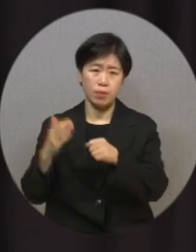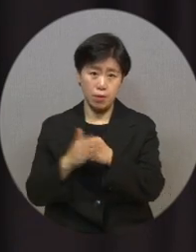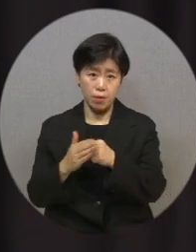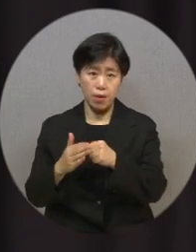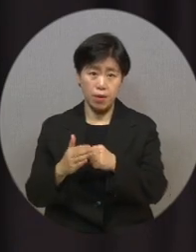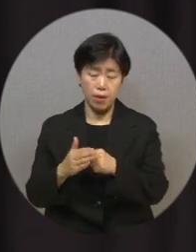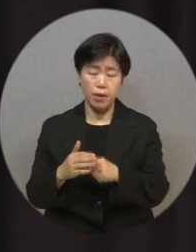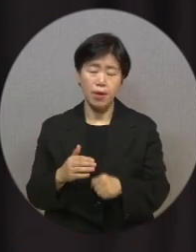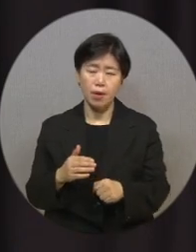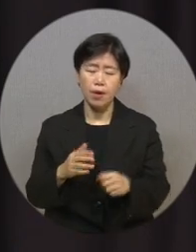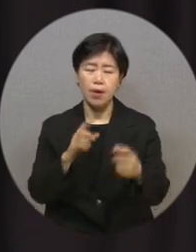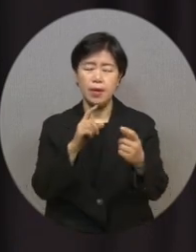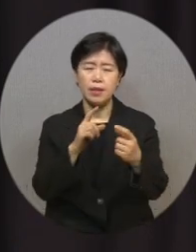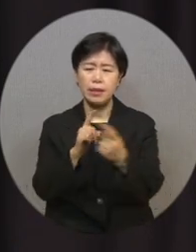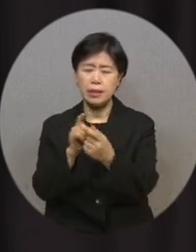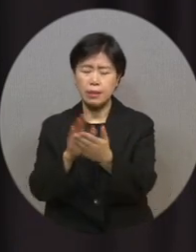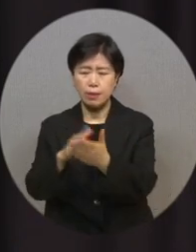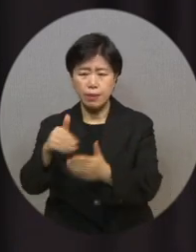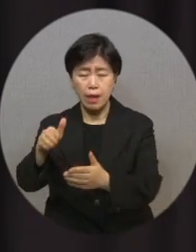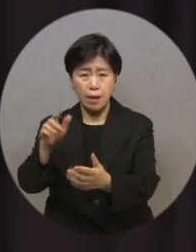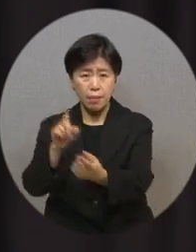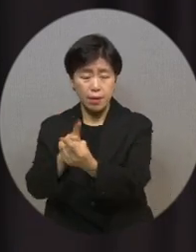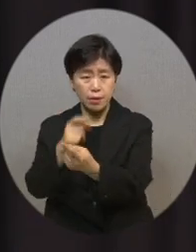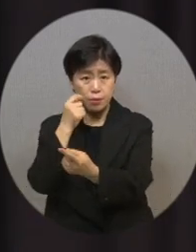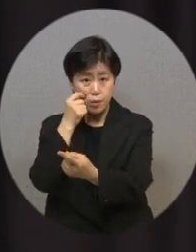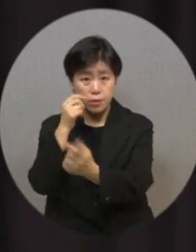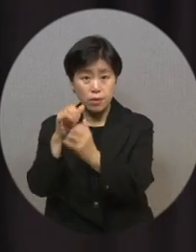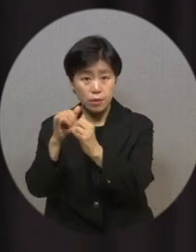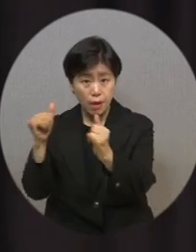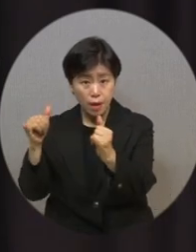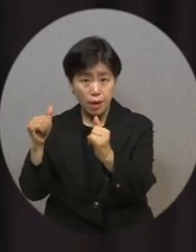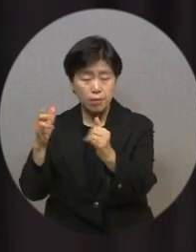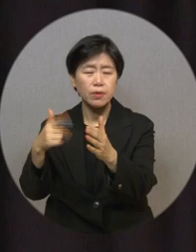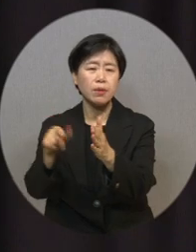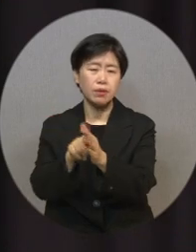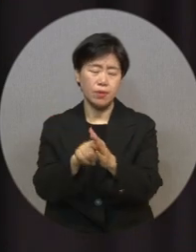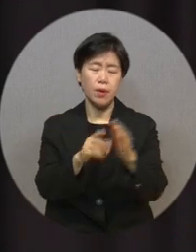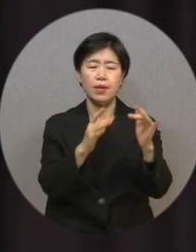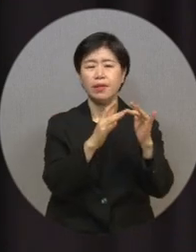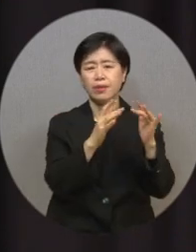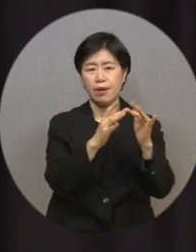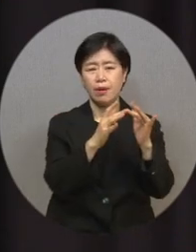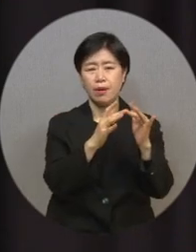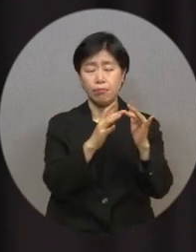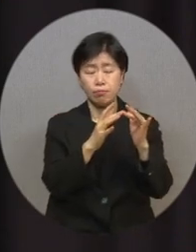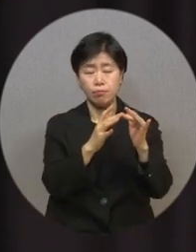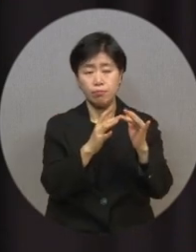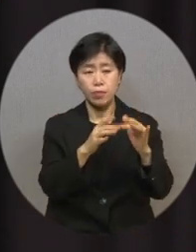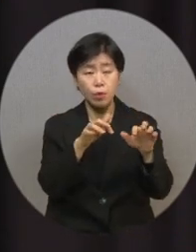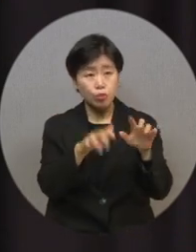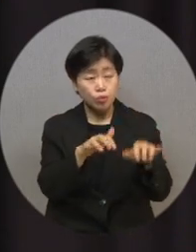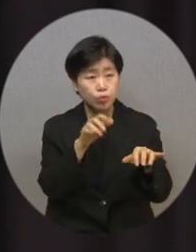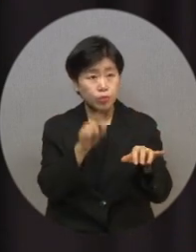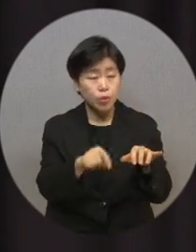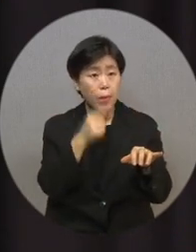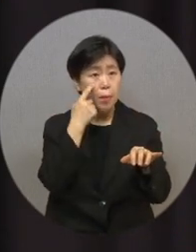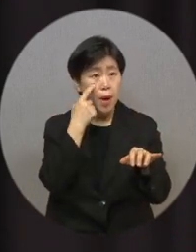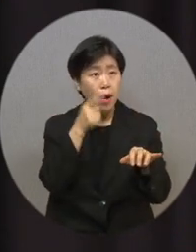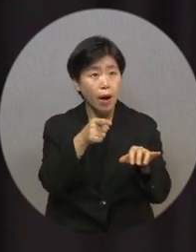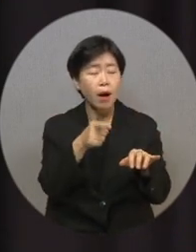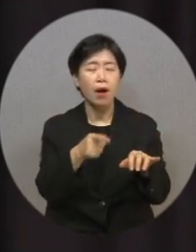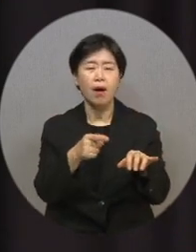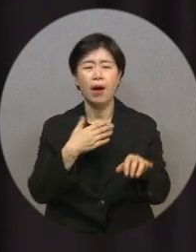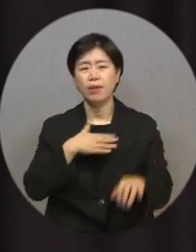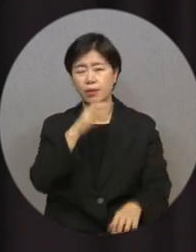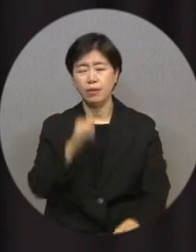받을 수 있는 곳이고요 장애인분들은 거기 이제 포에 등록 하셔서 그니까 자기 속에서나 이력서를 사진하고